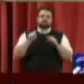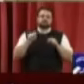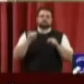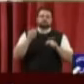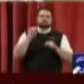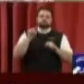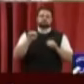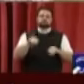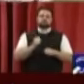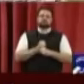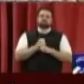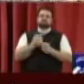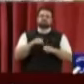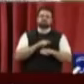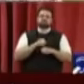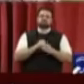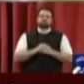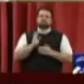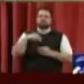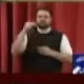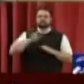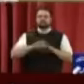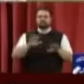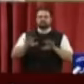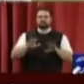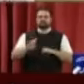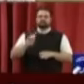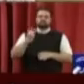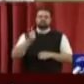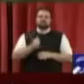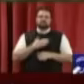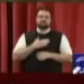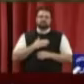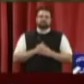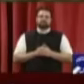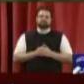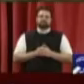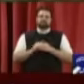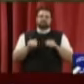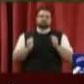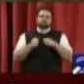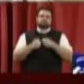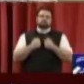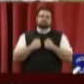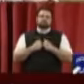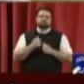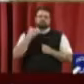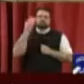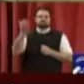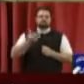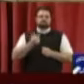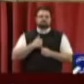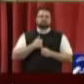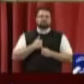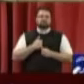Da. Ai culori pe vibrații? Da, Ai haine pe vibrații? Așa-i. Așa te îmbraci. Și tu când vii la